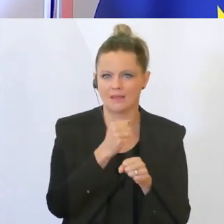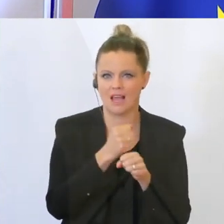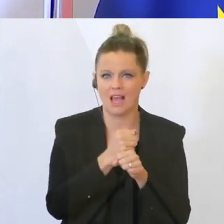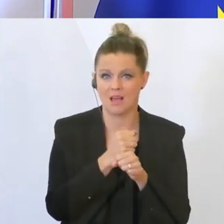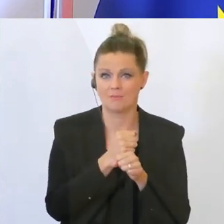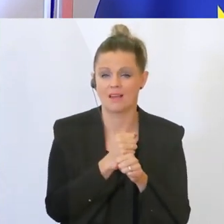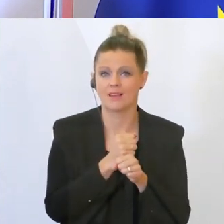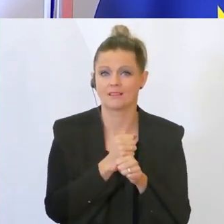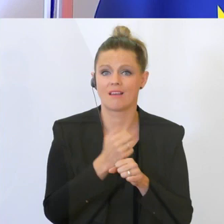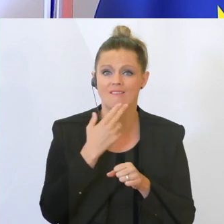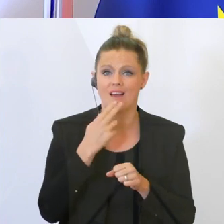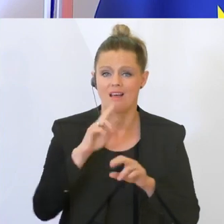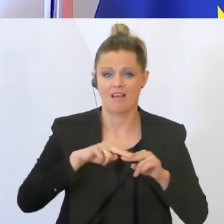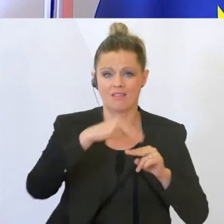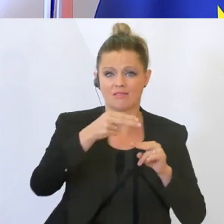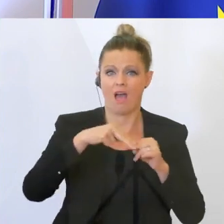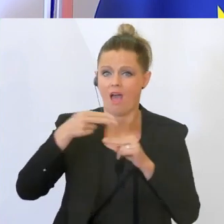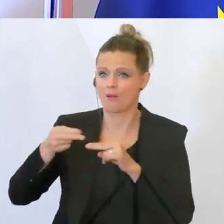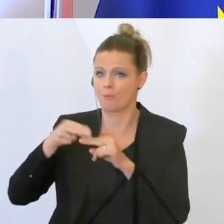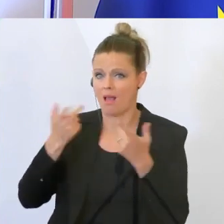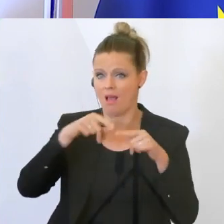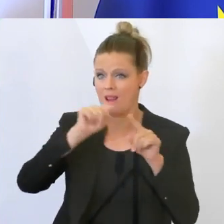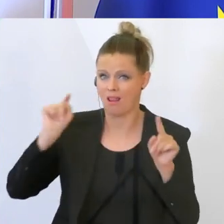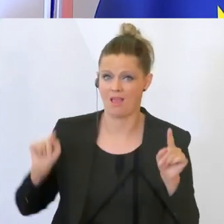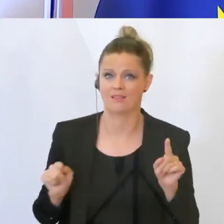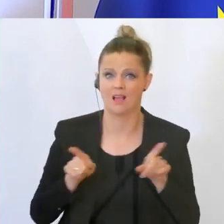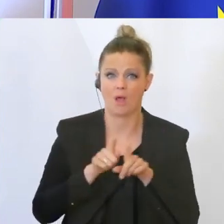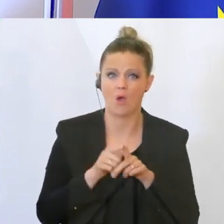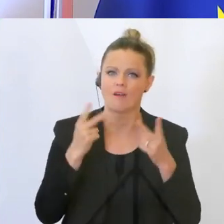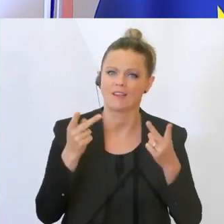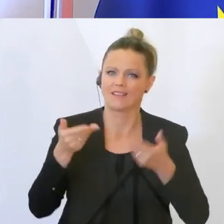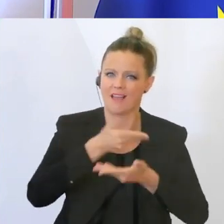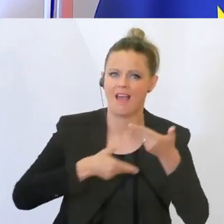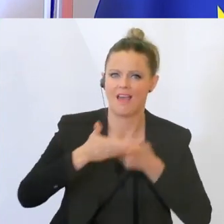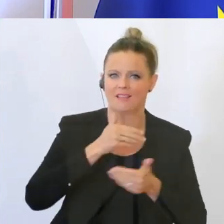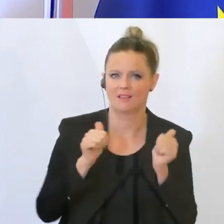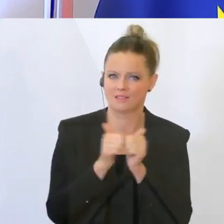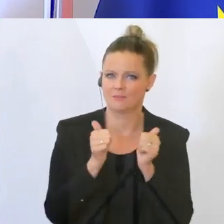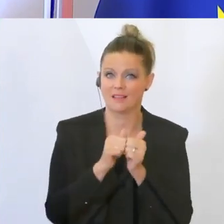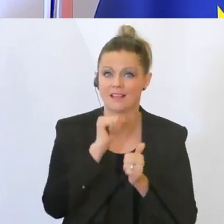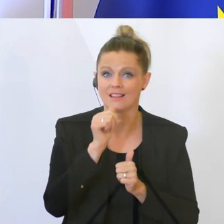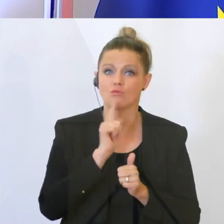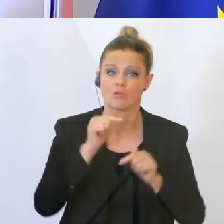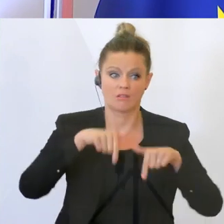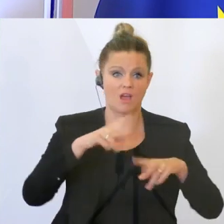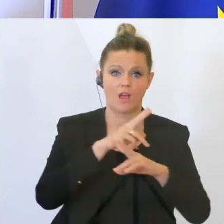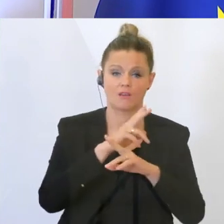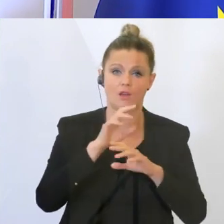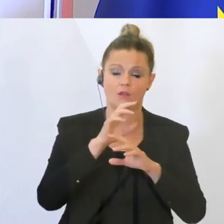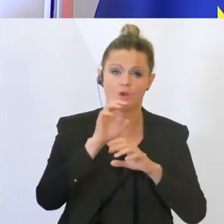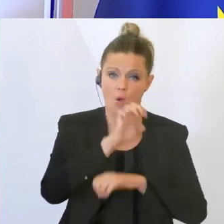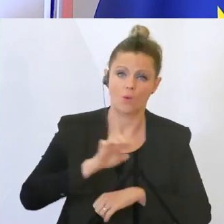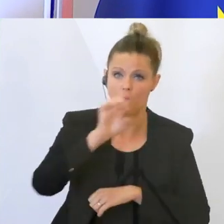den Nachbarländern, aber vor allem auch mit unseren wichtigsten Handelspartnern, die nicht nur hier in Europa sind. Es hat